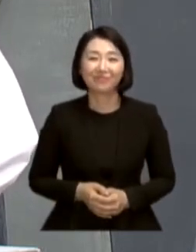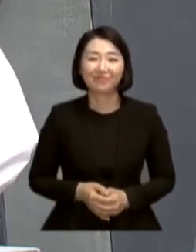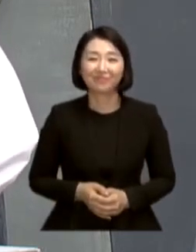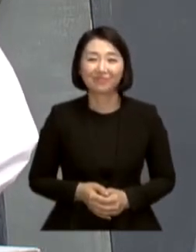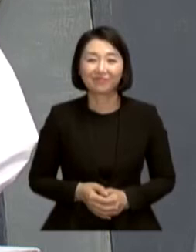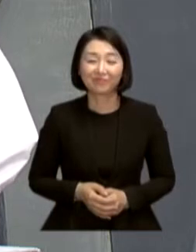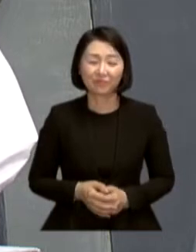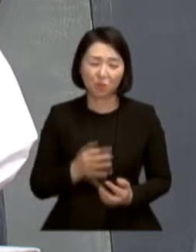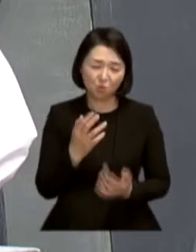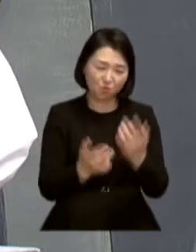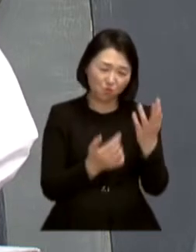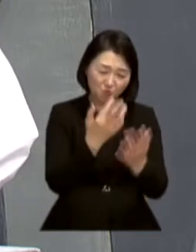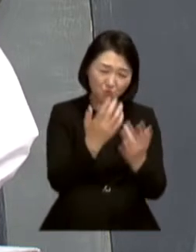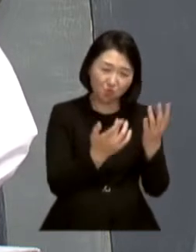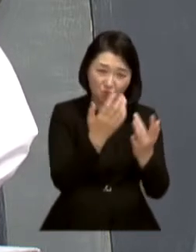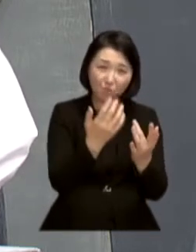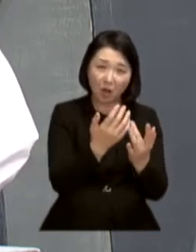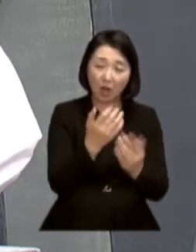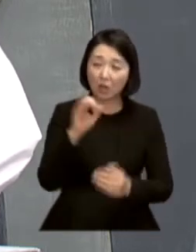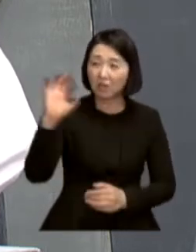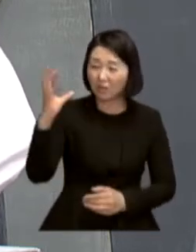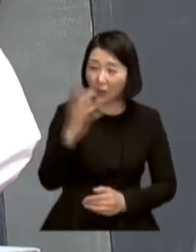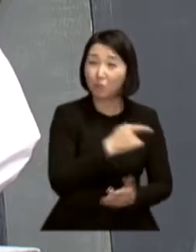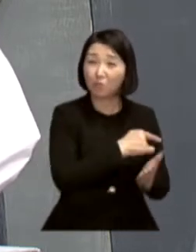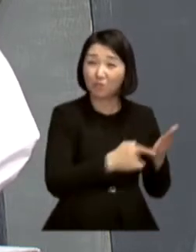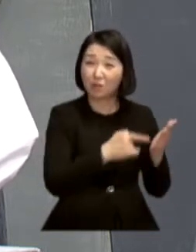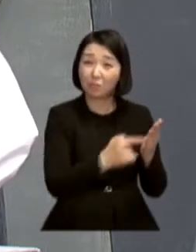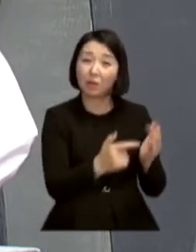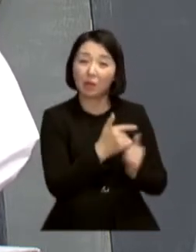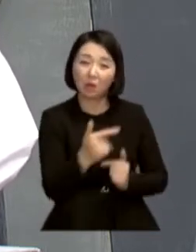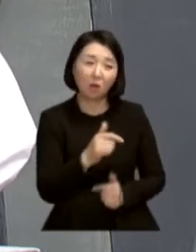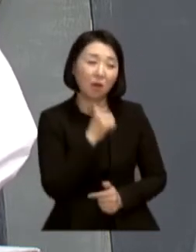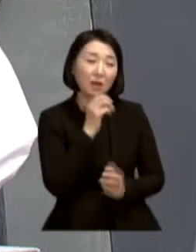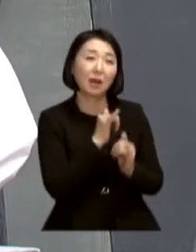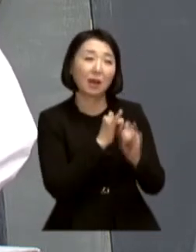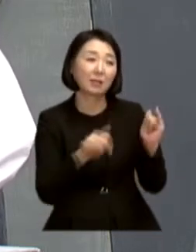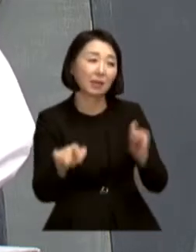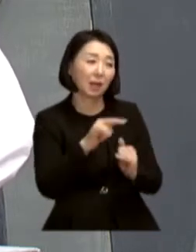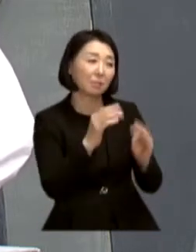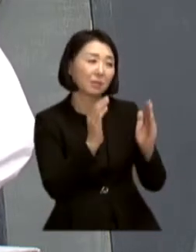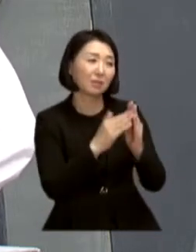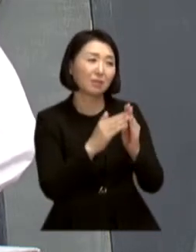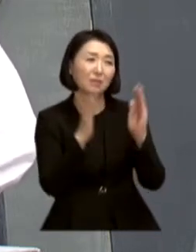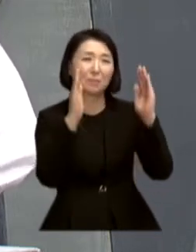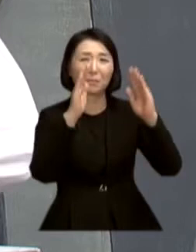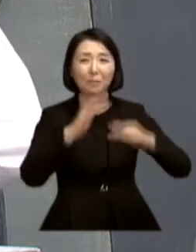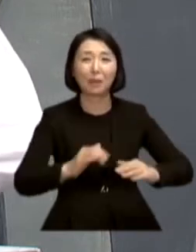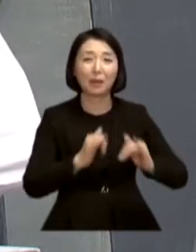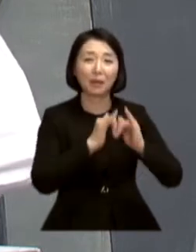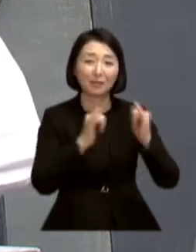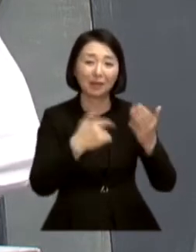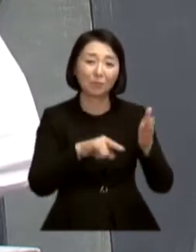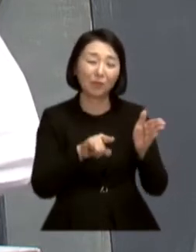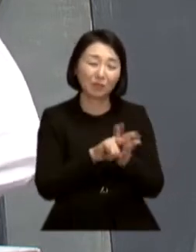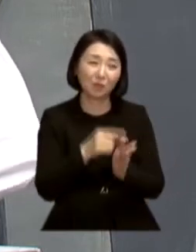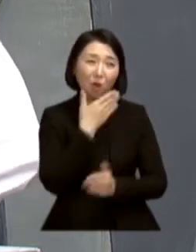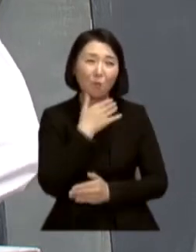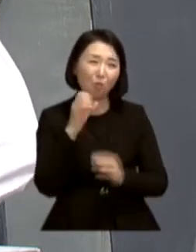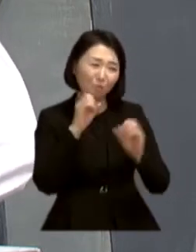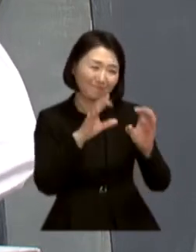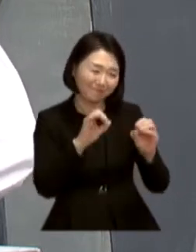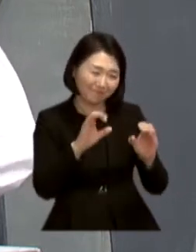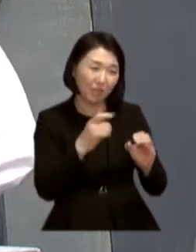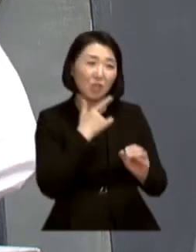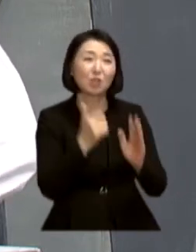만났습니다. 화재와 태풍 피해를 겪은 마을들 그리고 가난한 이들, 집을 잃은 이들을 계속 품고 복음을